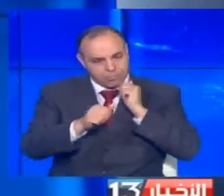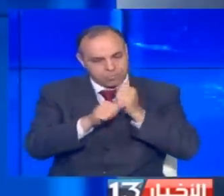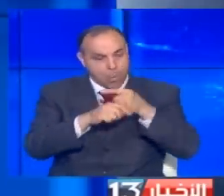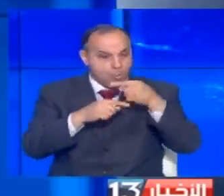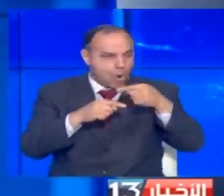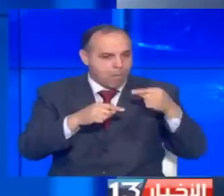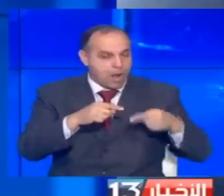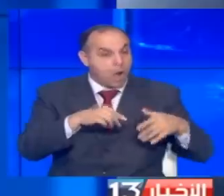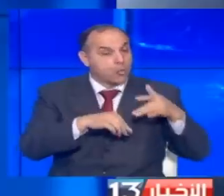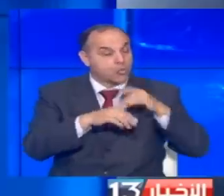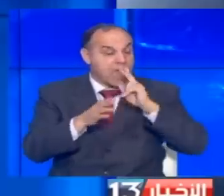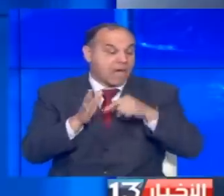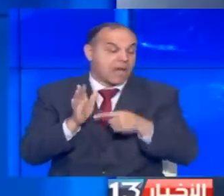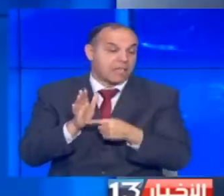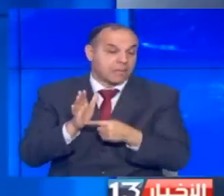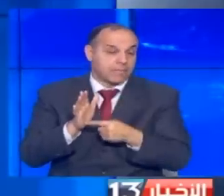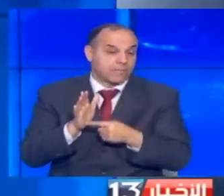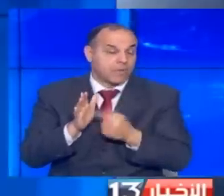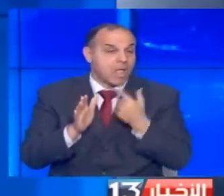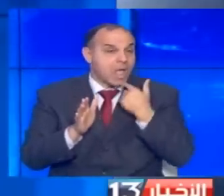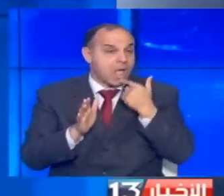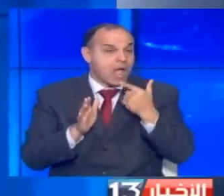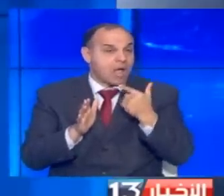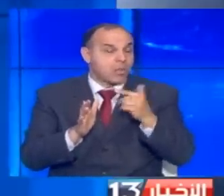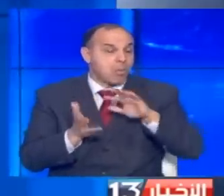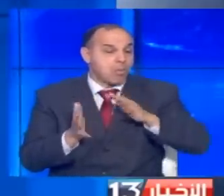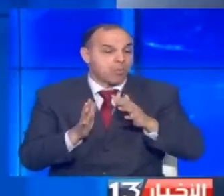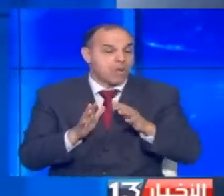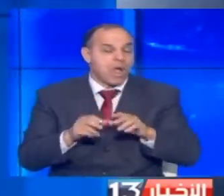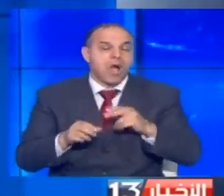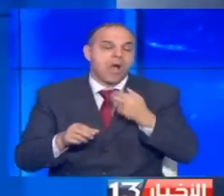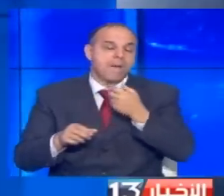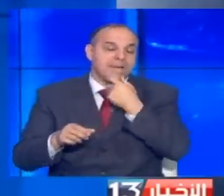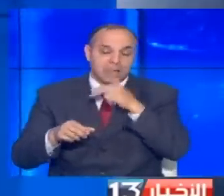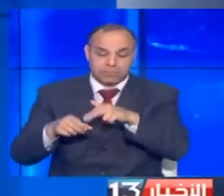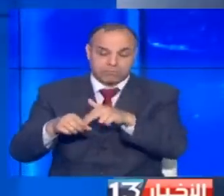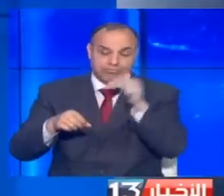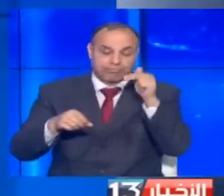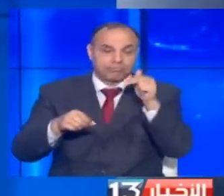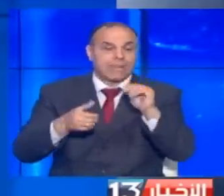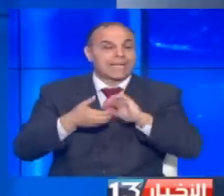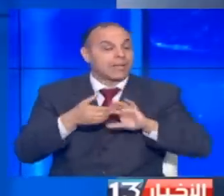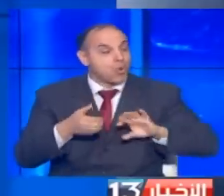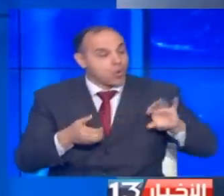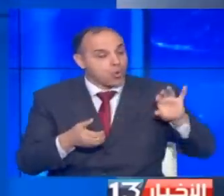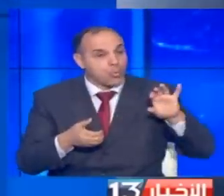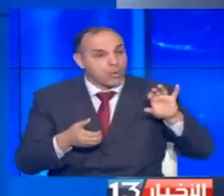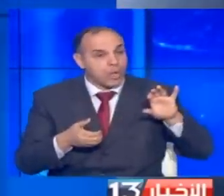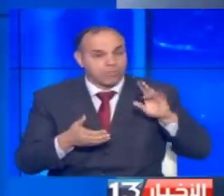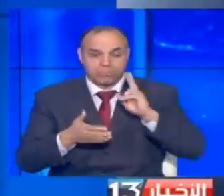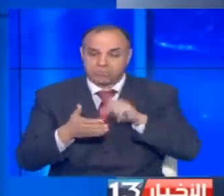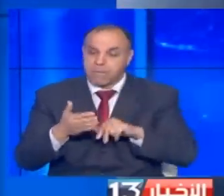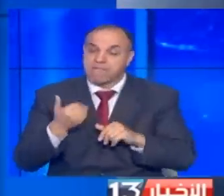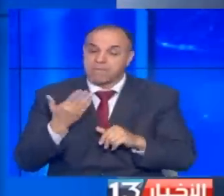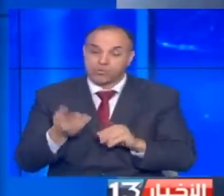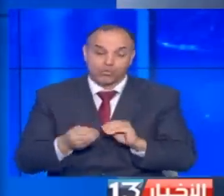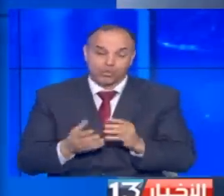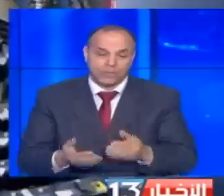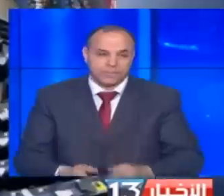لهذا القرار والذي يعزز احتمالات خروج بريطانيا من الاتحاد الاوروبي دون اتفاق